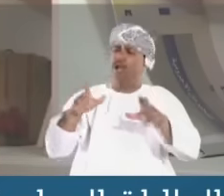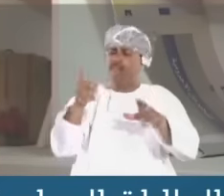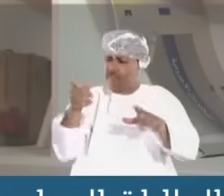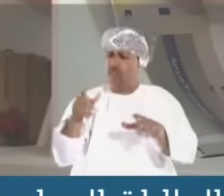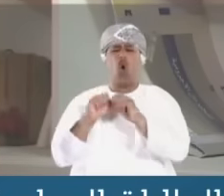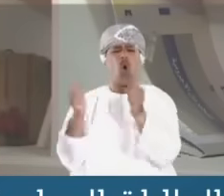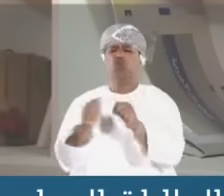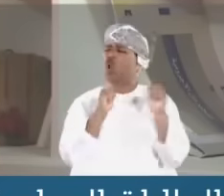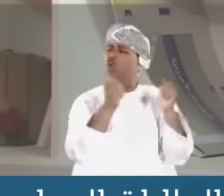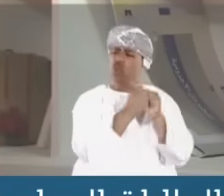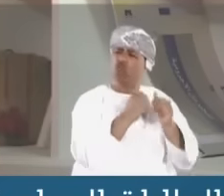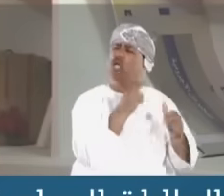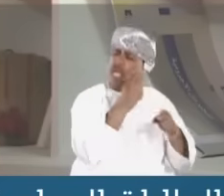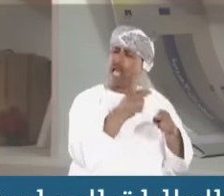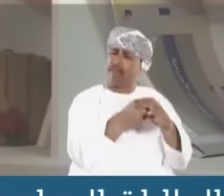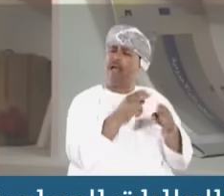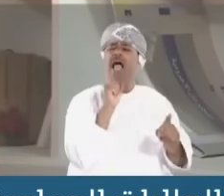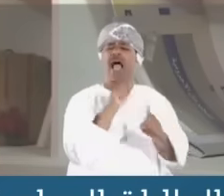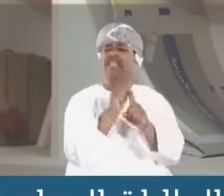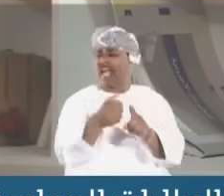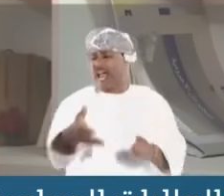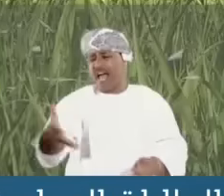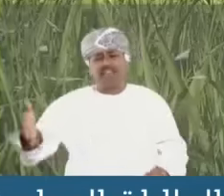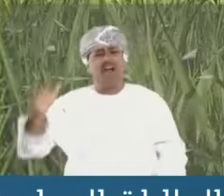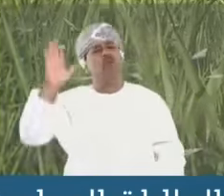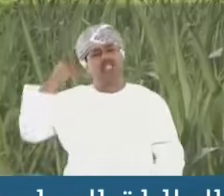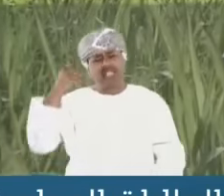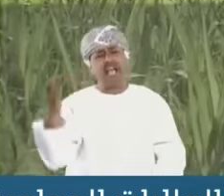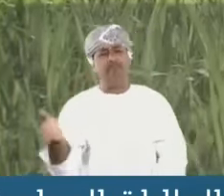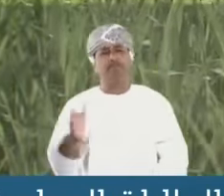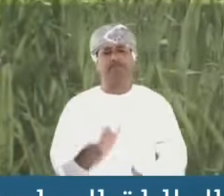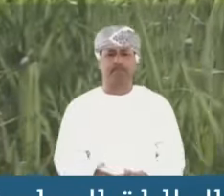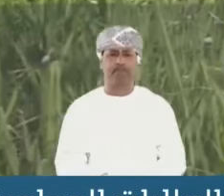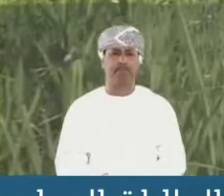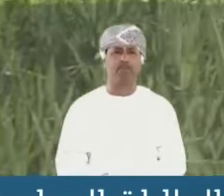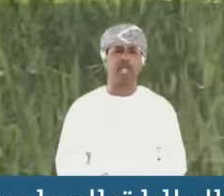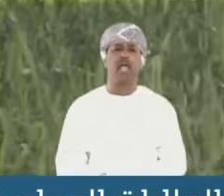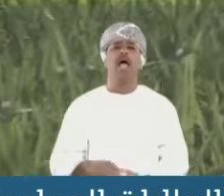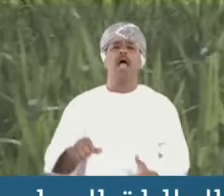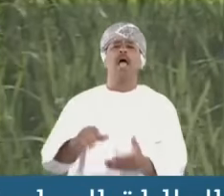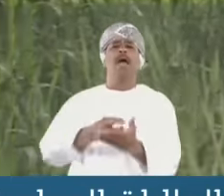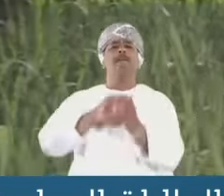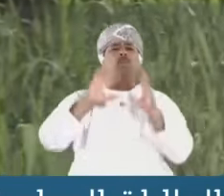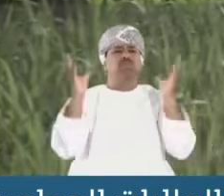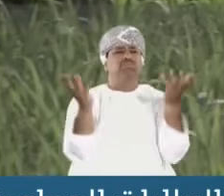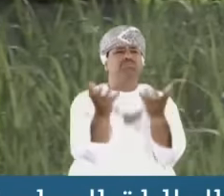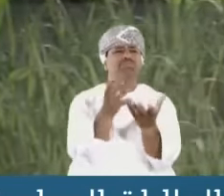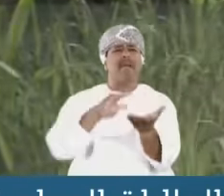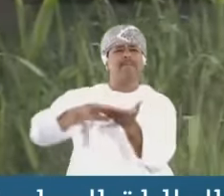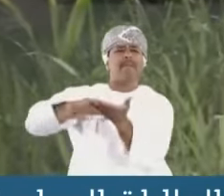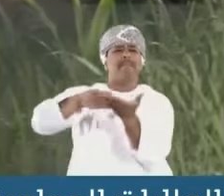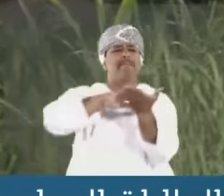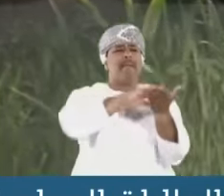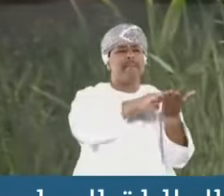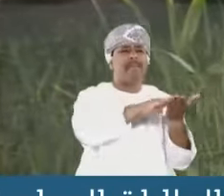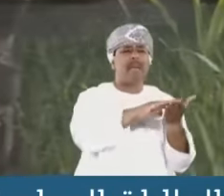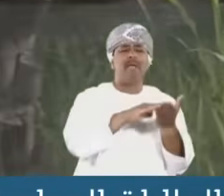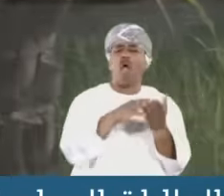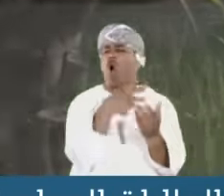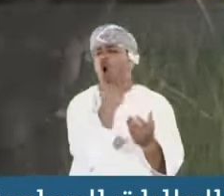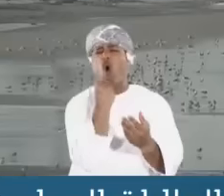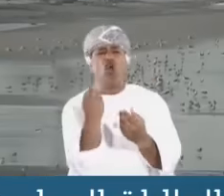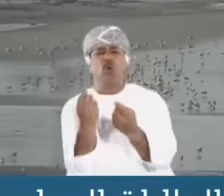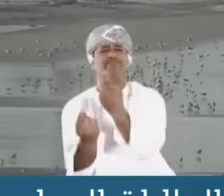أوساط الناس خاصة الأطفال والنساء. تتنوع البيئات الجغرافية في الولاية لتشكل لوحة